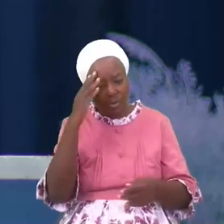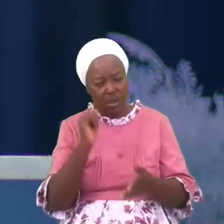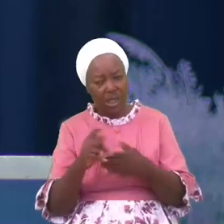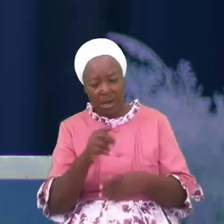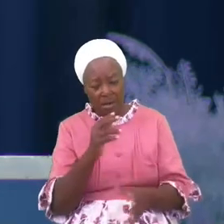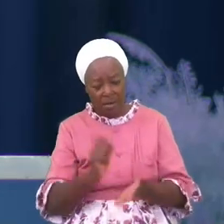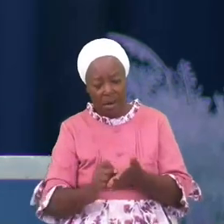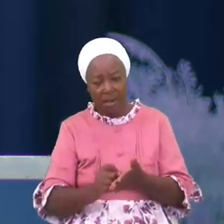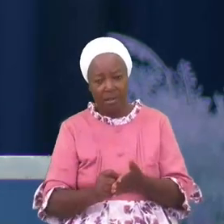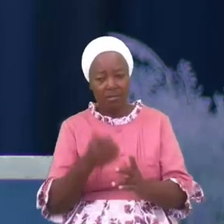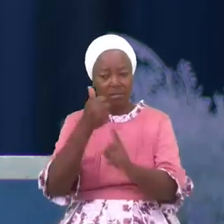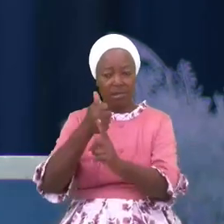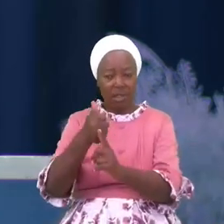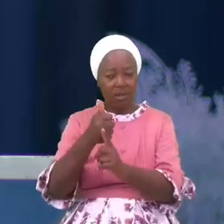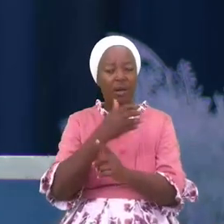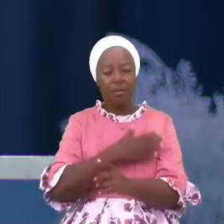qui ne savent pas écrire.